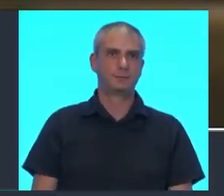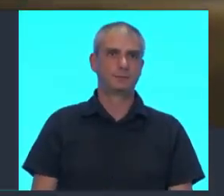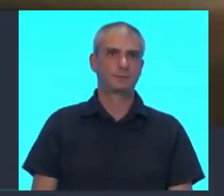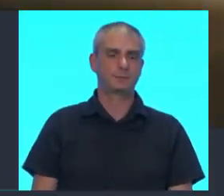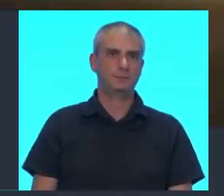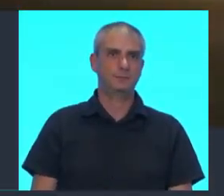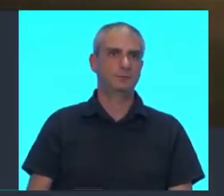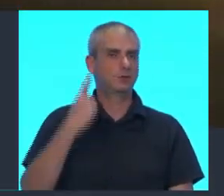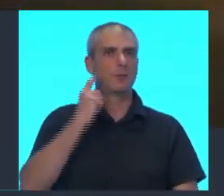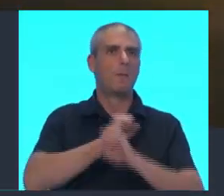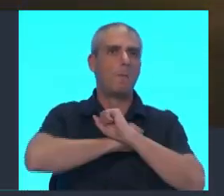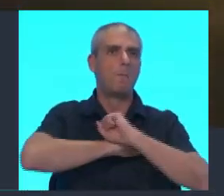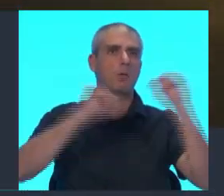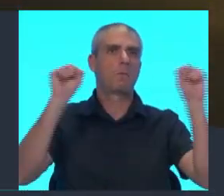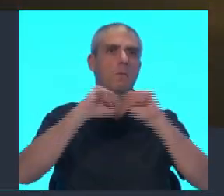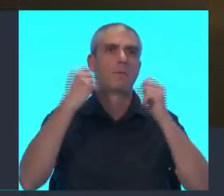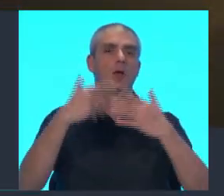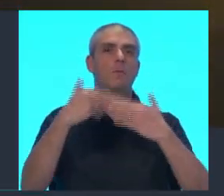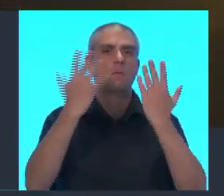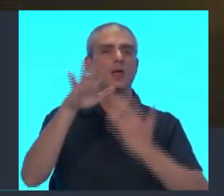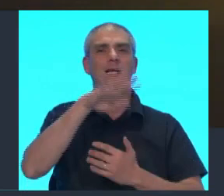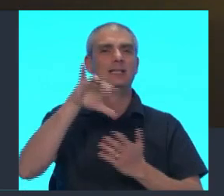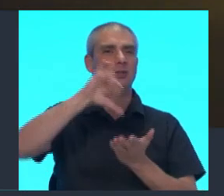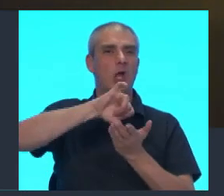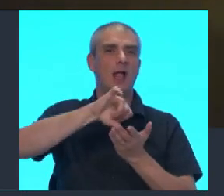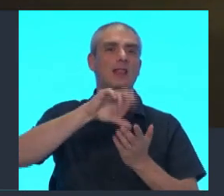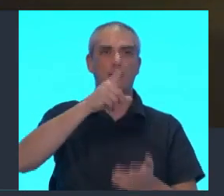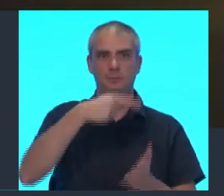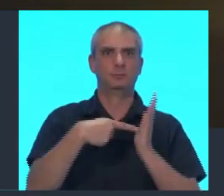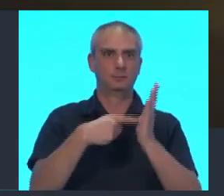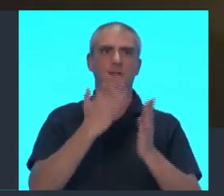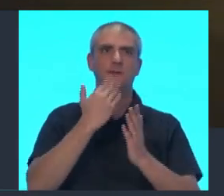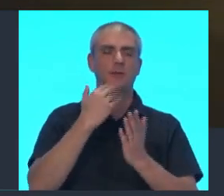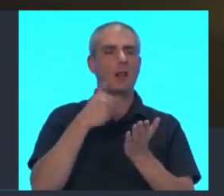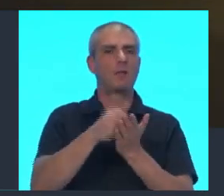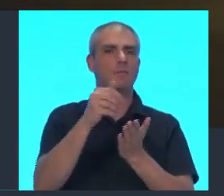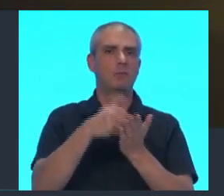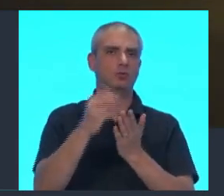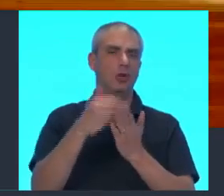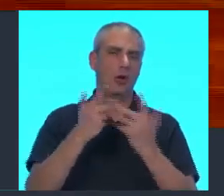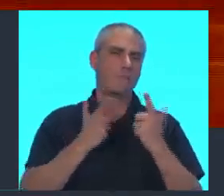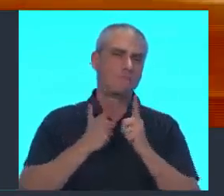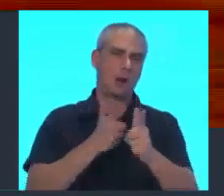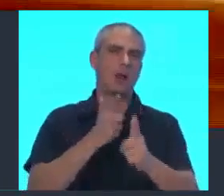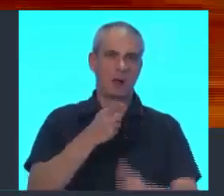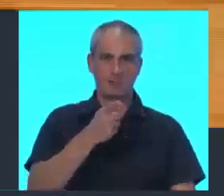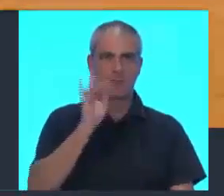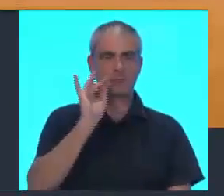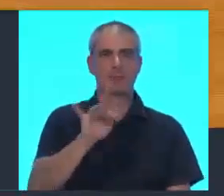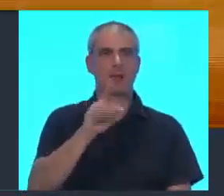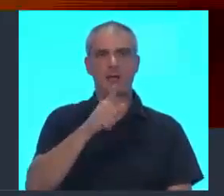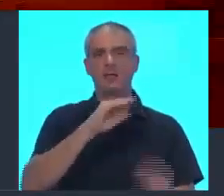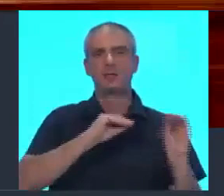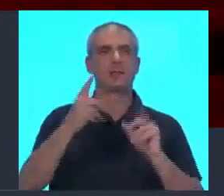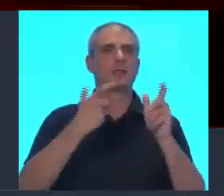קולות הנפץ שנשמעו לפנות בוקר באזור דמשק מעידים שישראל ממשיכה במערכה ההתקפית נגד העברות